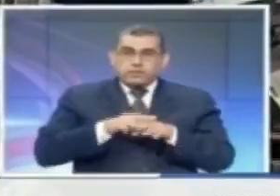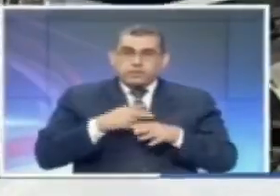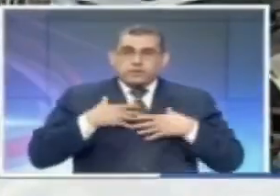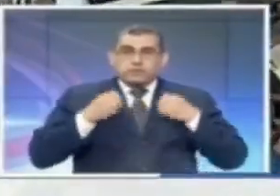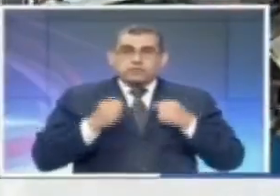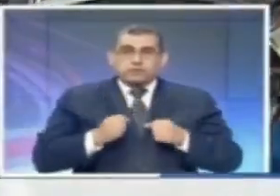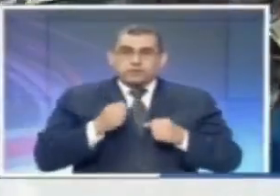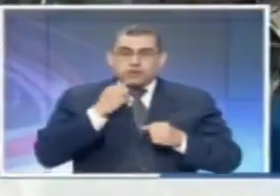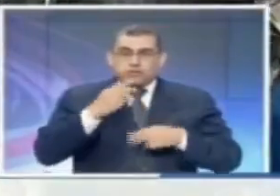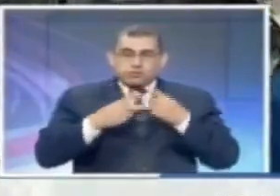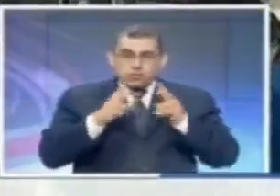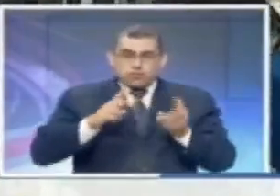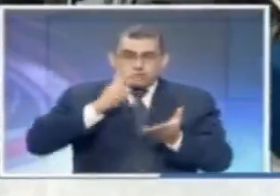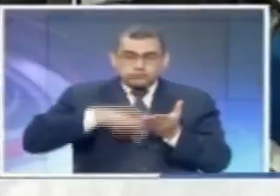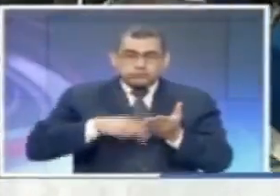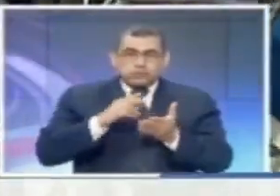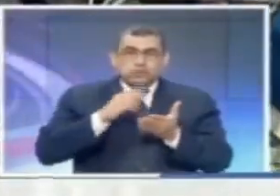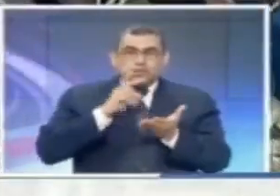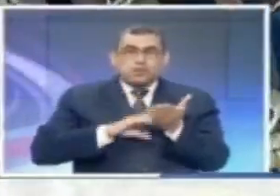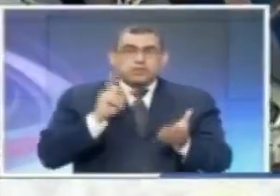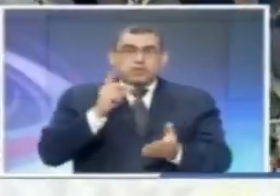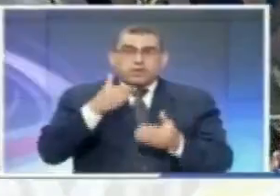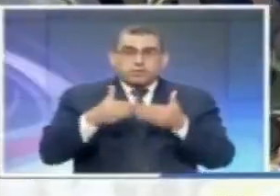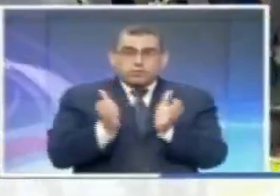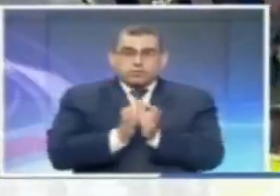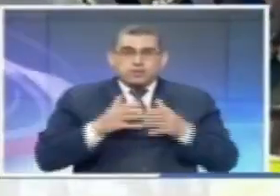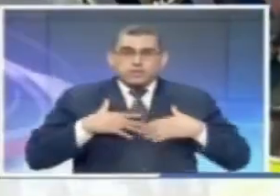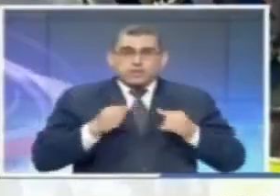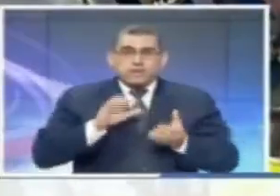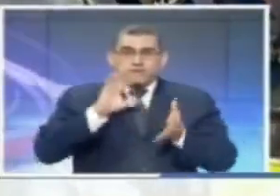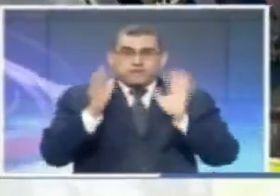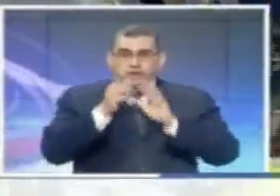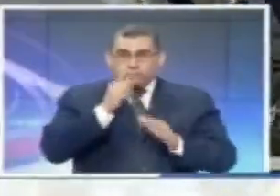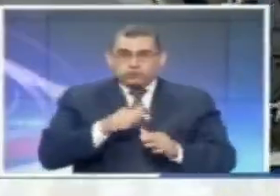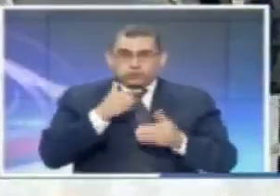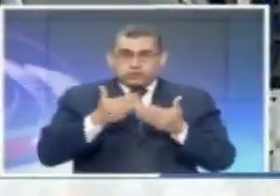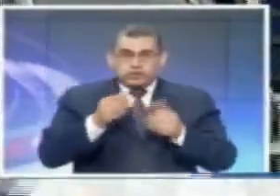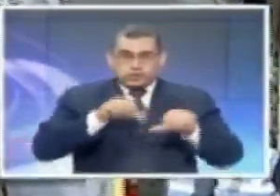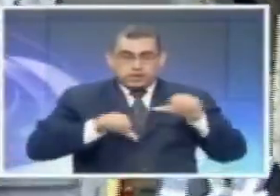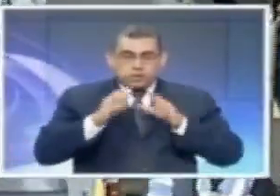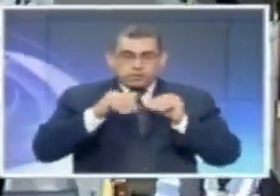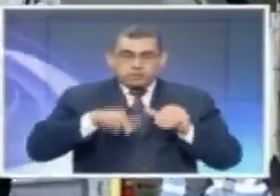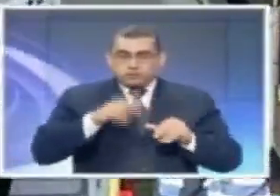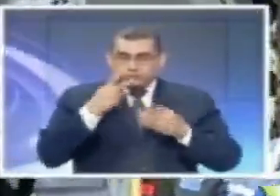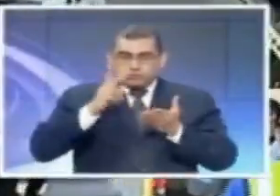عن حصوله على موافقة الاستخدام الطارئ من منظمة الصحة العالمية وهيئة الدواء